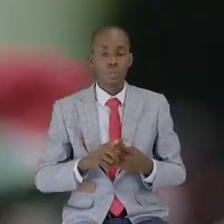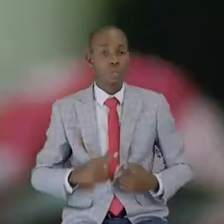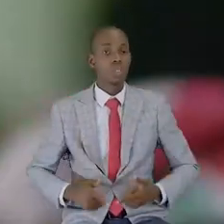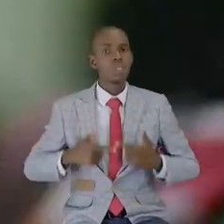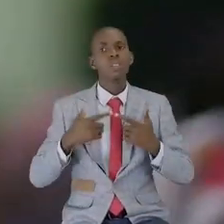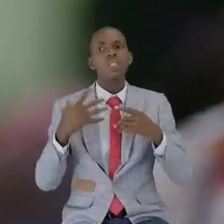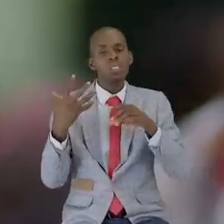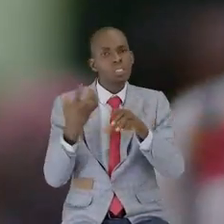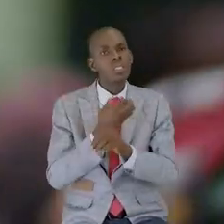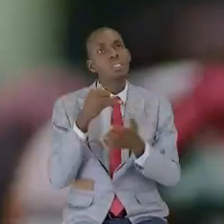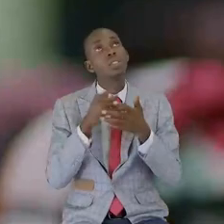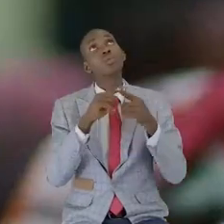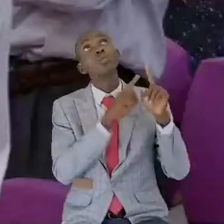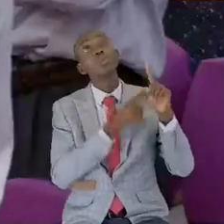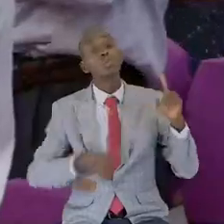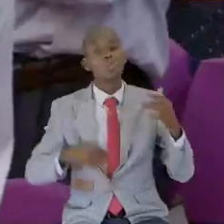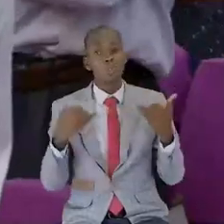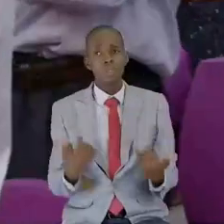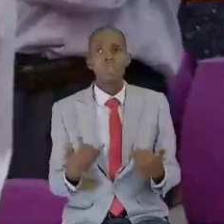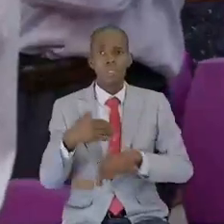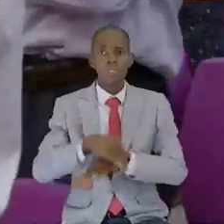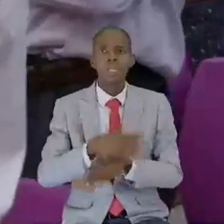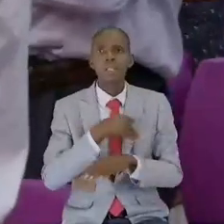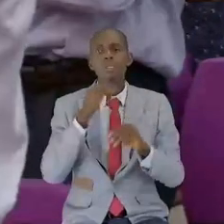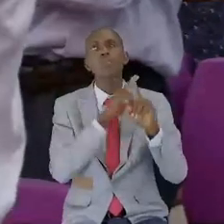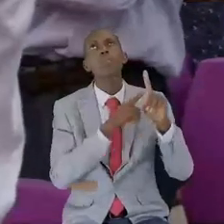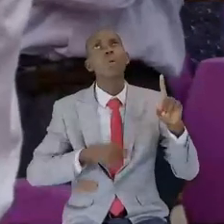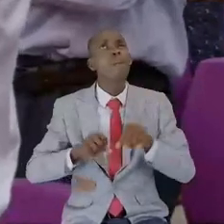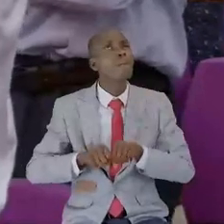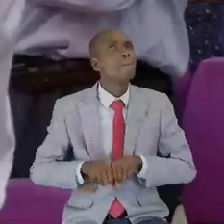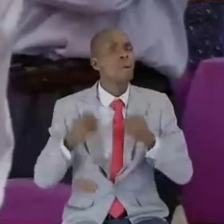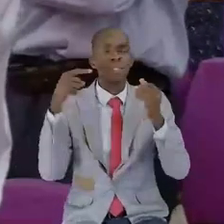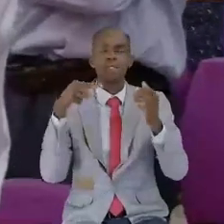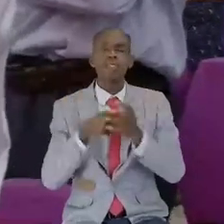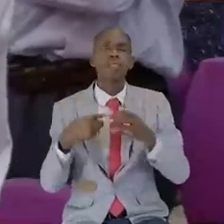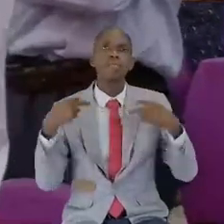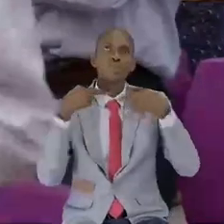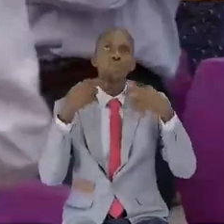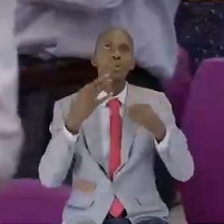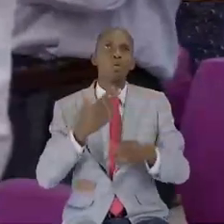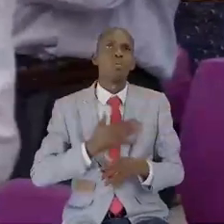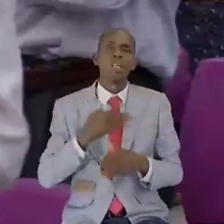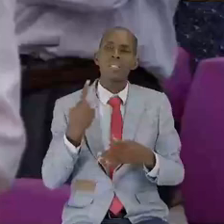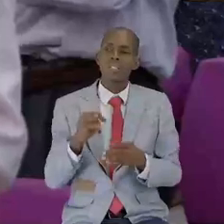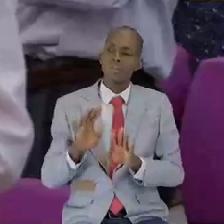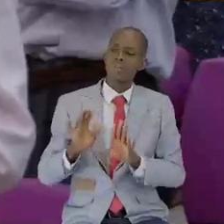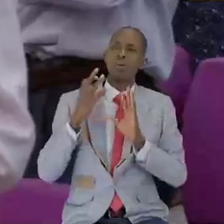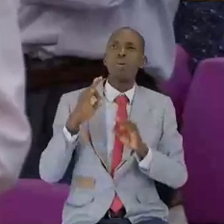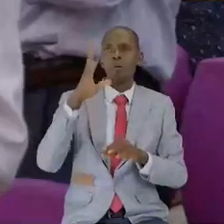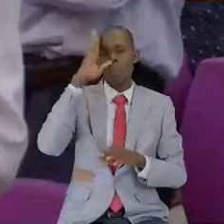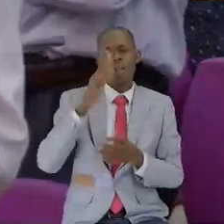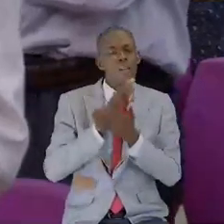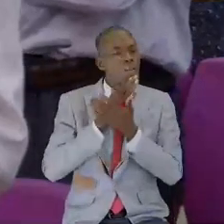dans la prière ce soir. Et dis, Seigneur, brise ce joug de la crainte de l'homme de ma